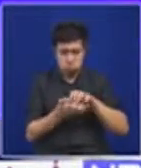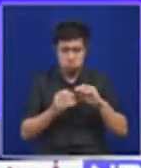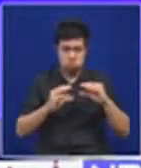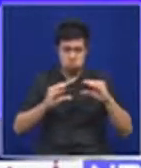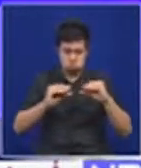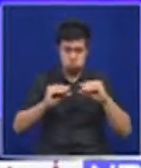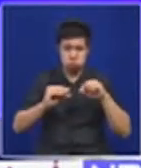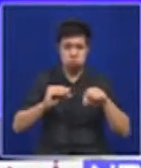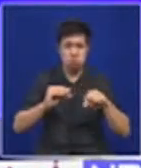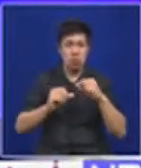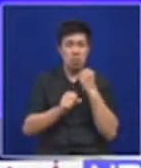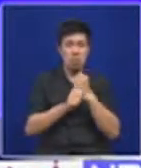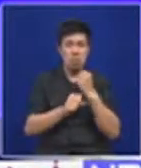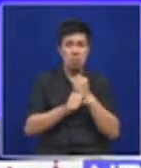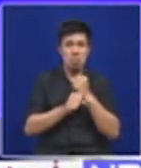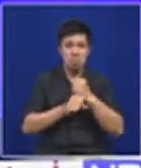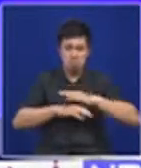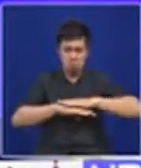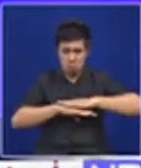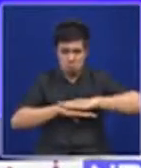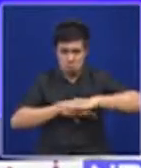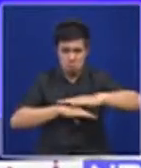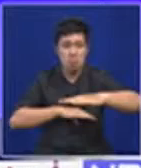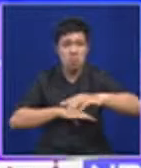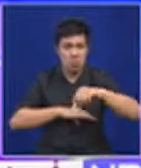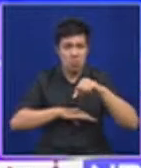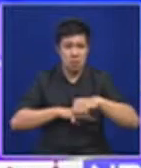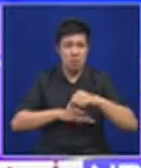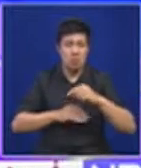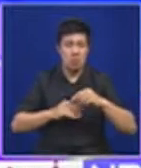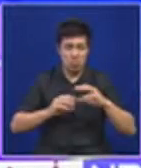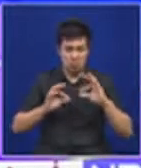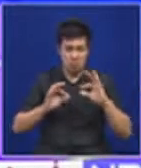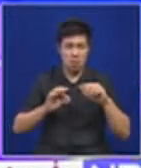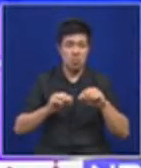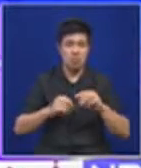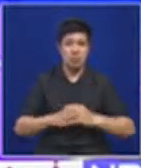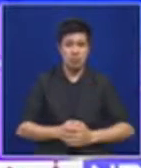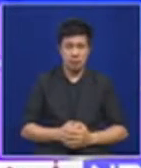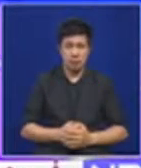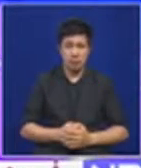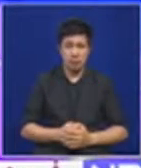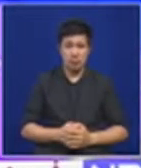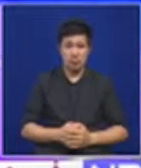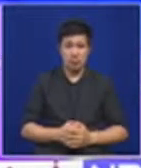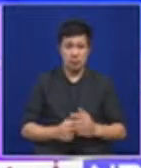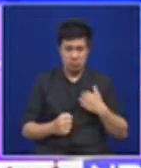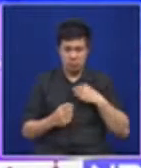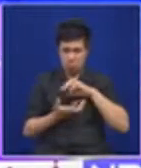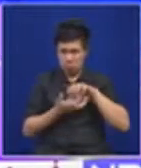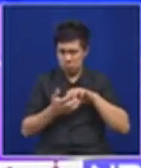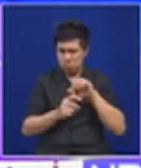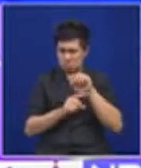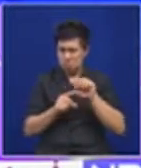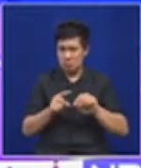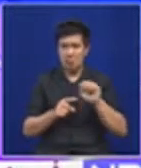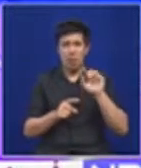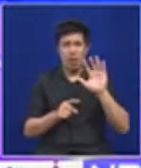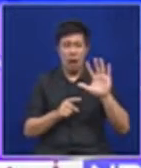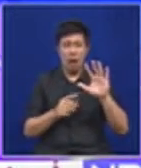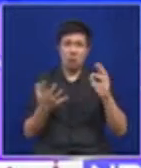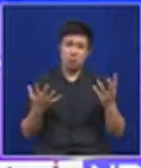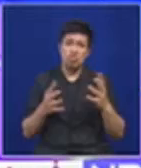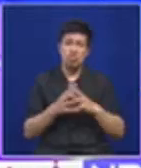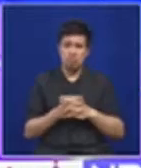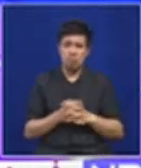อสฟัลต์นะครับเพื่อจะทำถนนลาดยางพาราด้วยบางส่วนเนี่ยนะครับส่วนผสมตอนนี้ก็อยู่ที่ประมาณสัก 5% อันนี้ถือว่